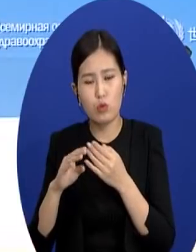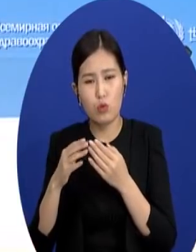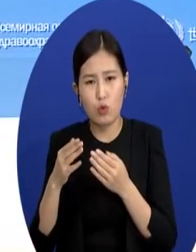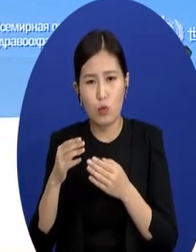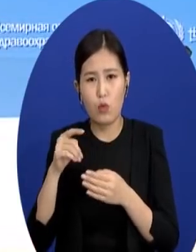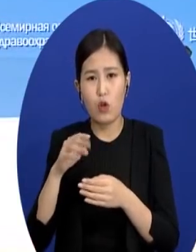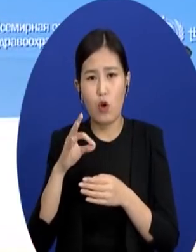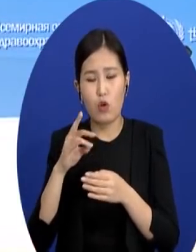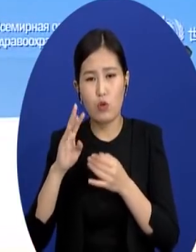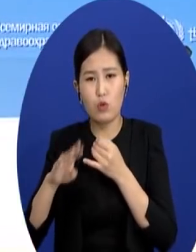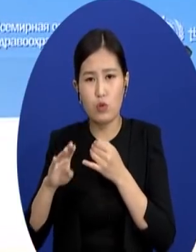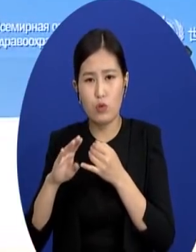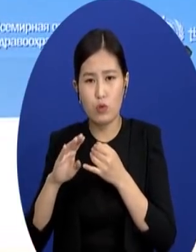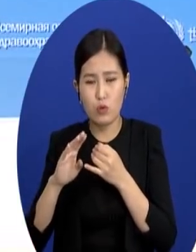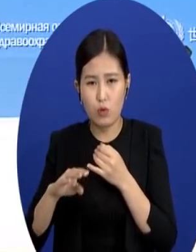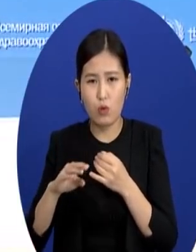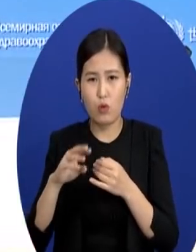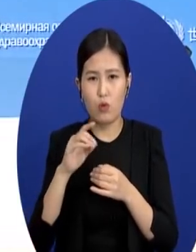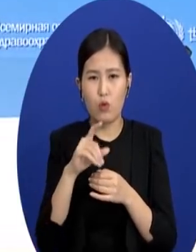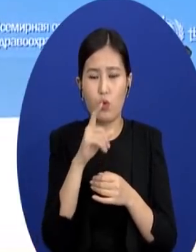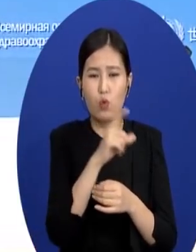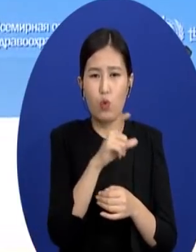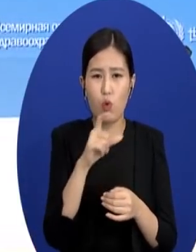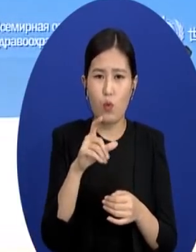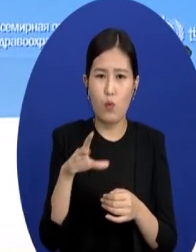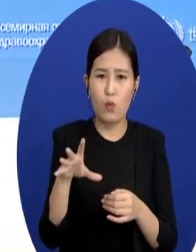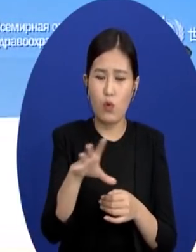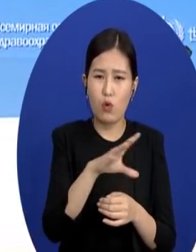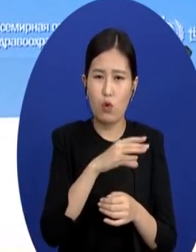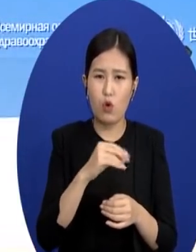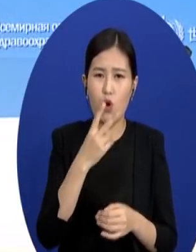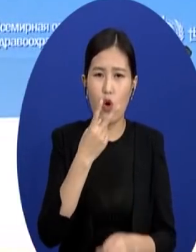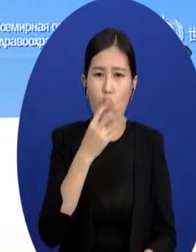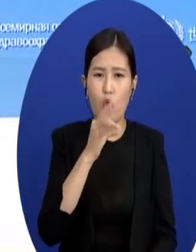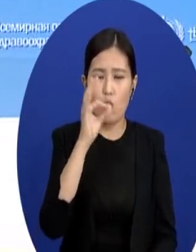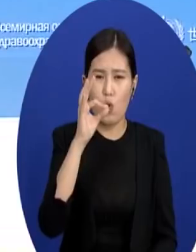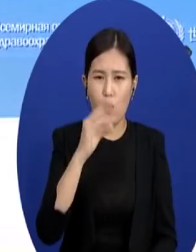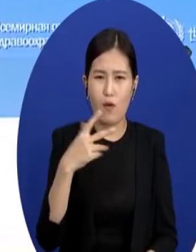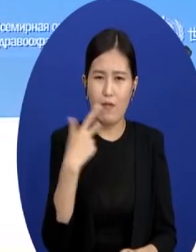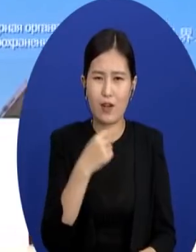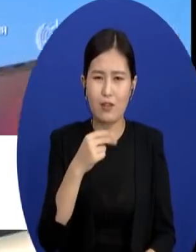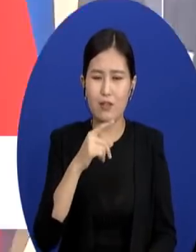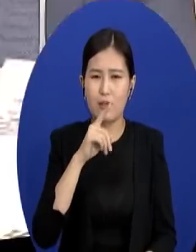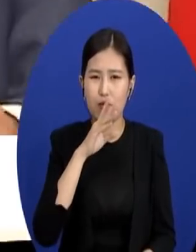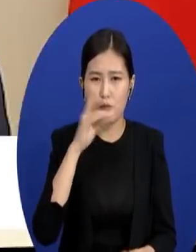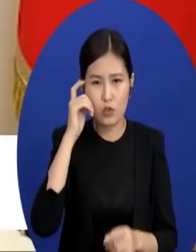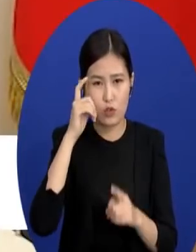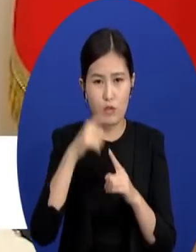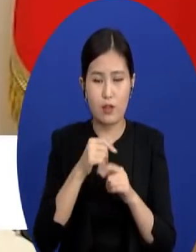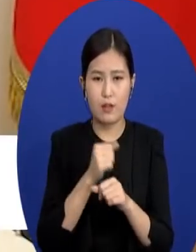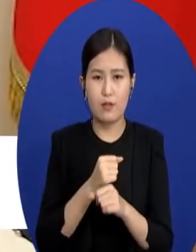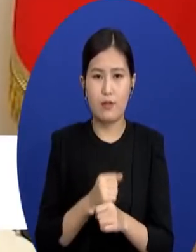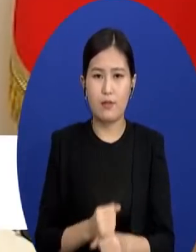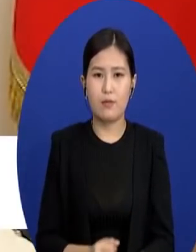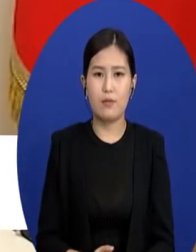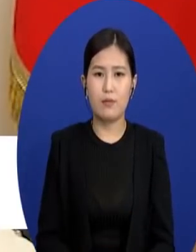хөтөлбөрт нэгдсэн улс орнуудын хүн амын 20% вакцинжуулах зорилготой ажиллаж байна.